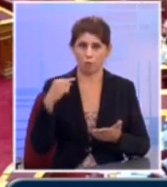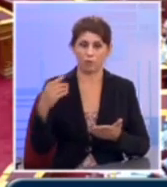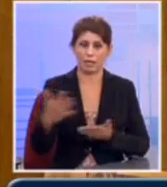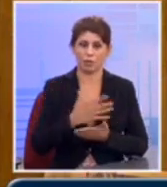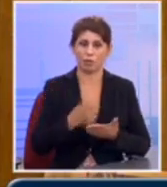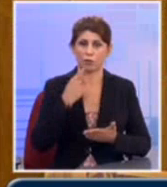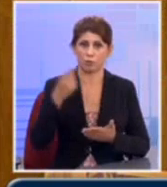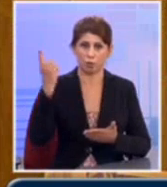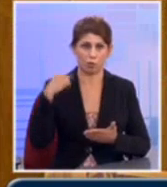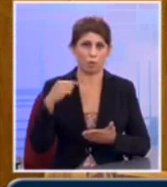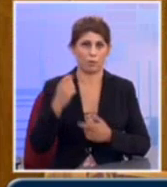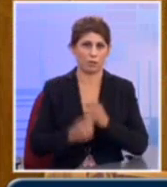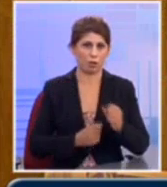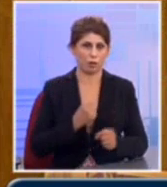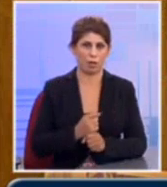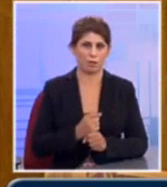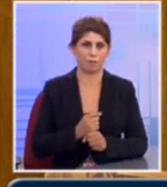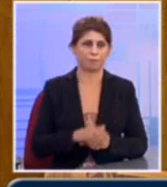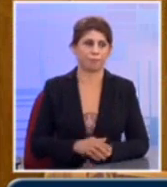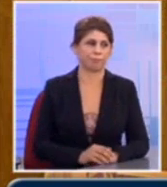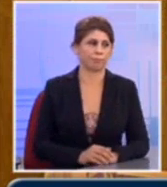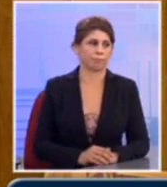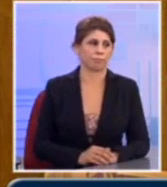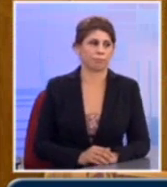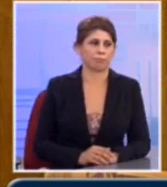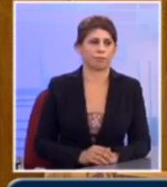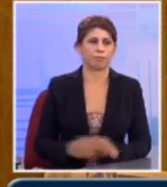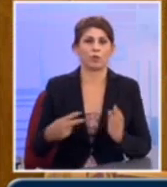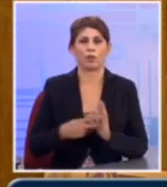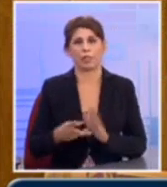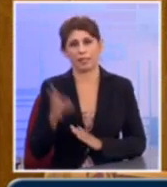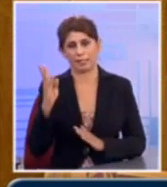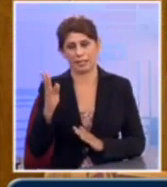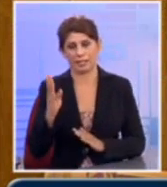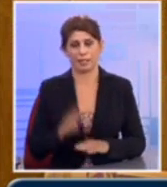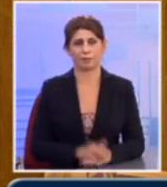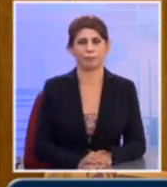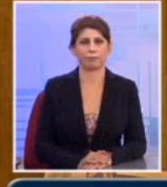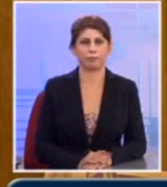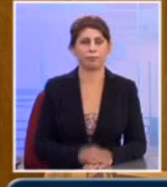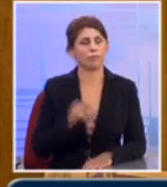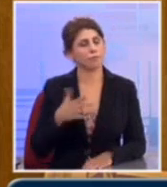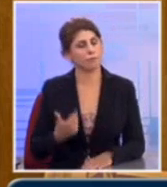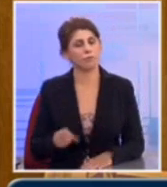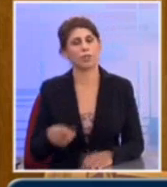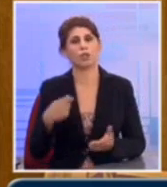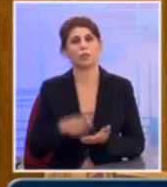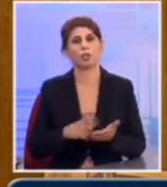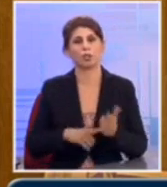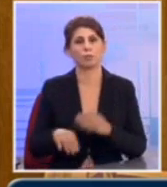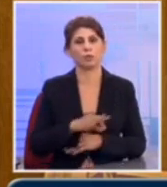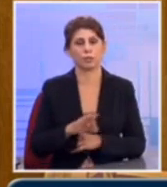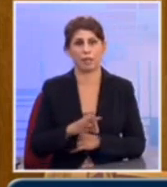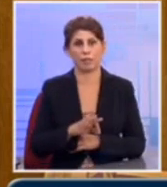εισοδήματα της προηγούμενης χρονιάς του 14 είναι το φορολογικό νομοσχέδιο